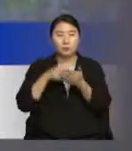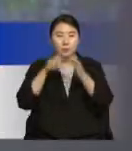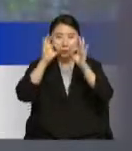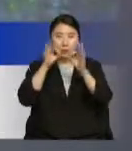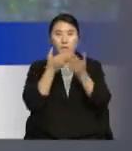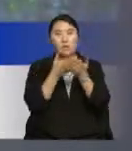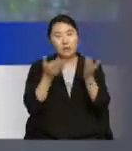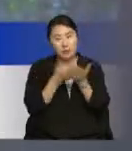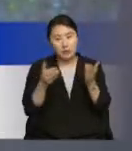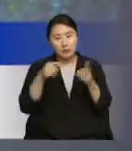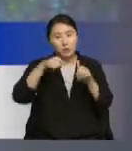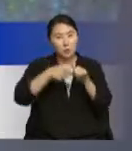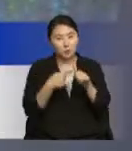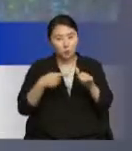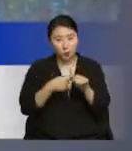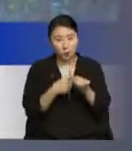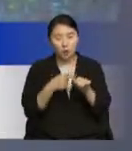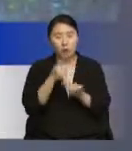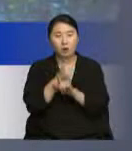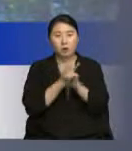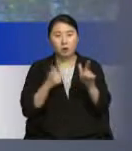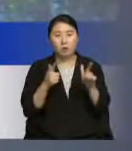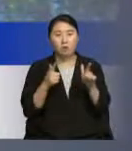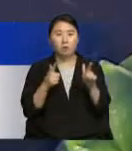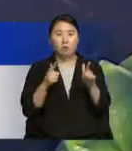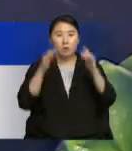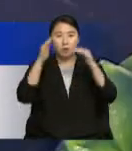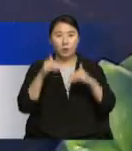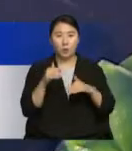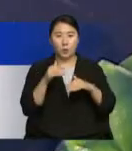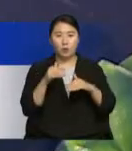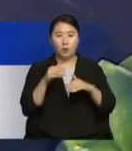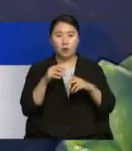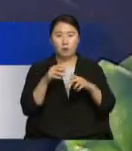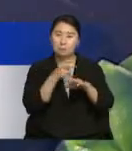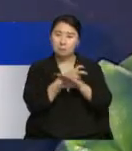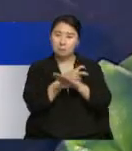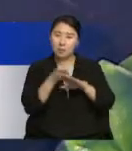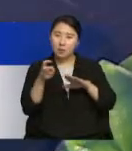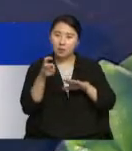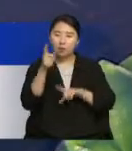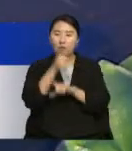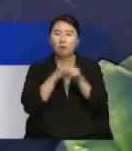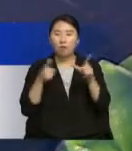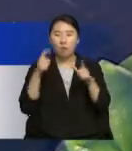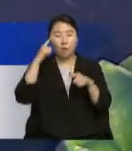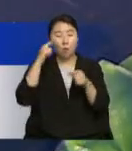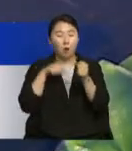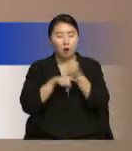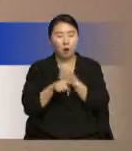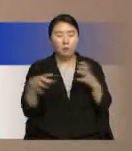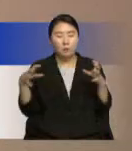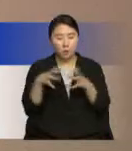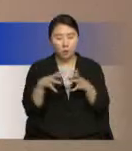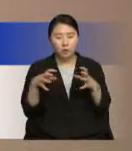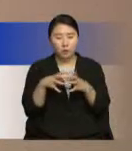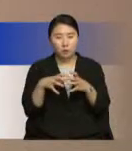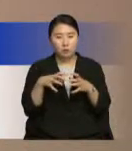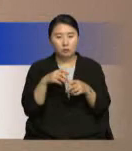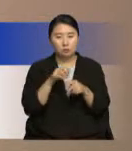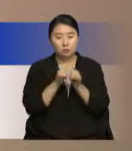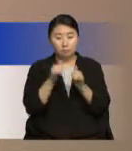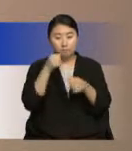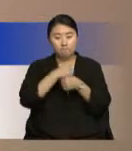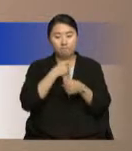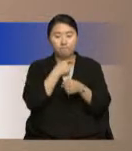있는 회화라든지 조각, 이런 장르의 미디어, 그런 좀 과학기술까지 융합을 해서 그